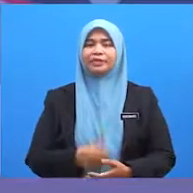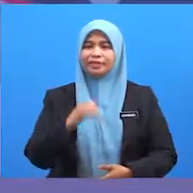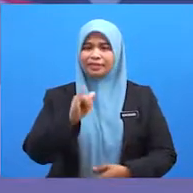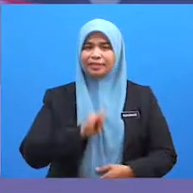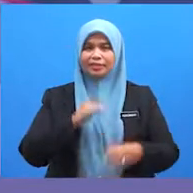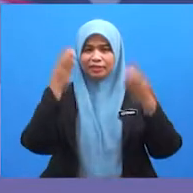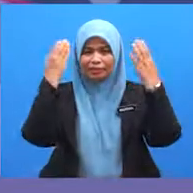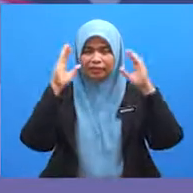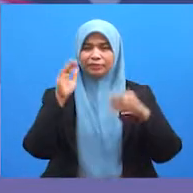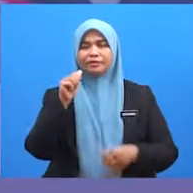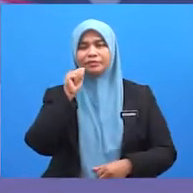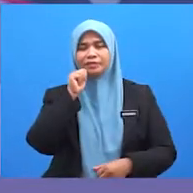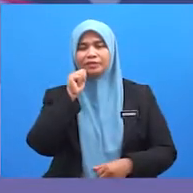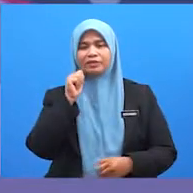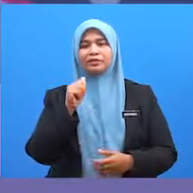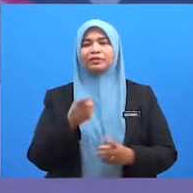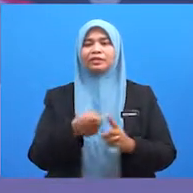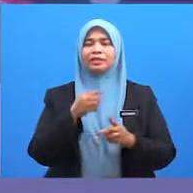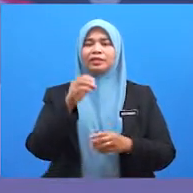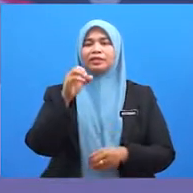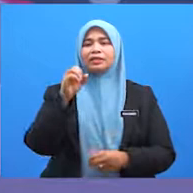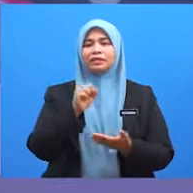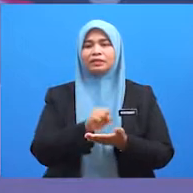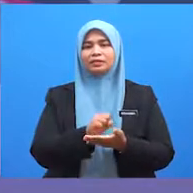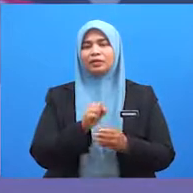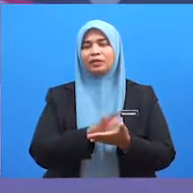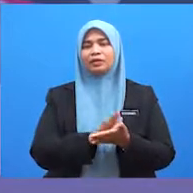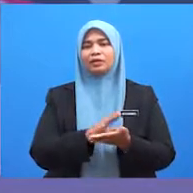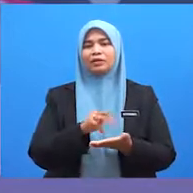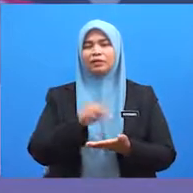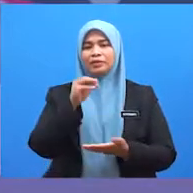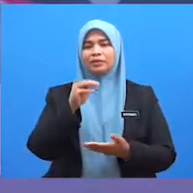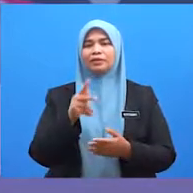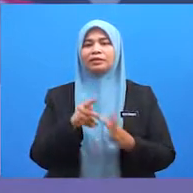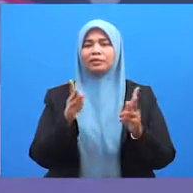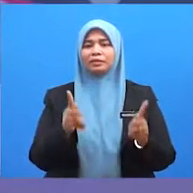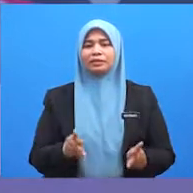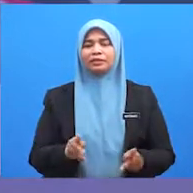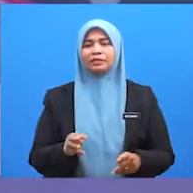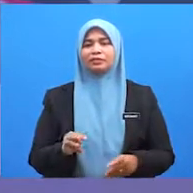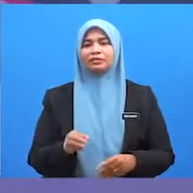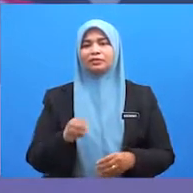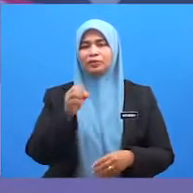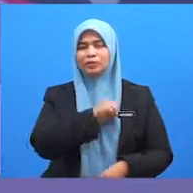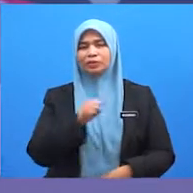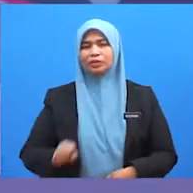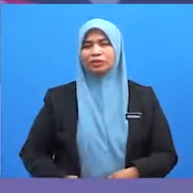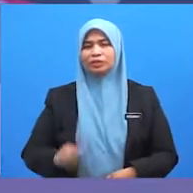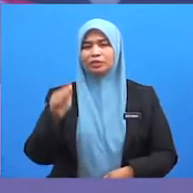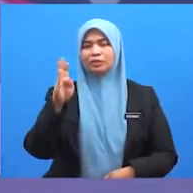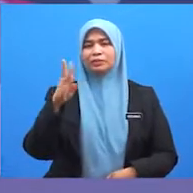Saya Cikgu Rafidah binti Arsyad dari SMK Sultan Abdullah Cenderung Balai Perak